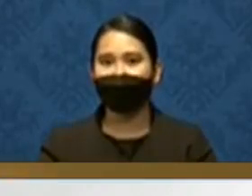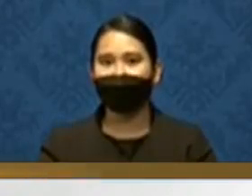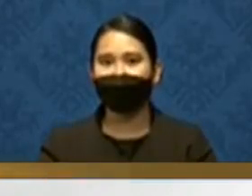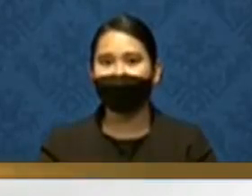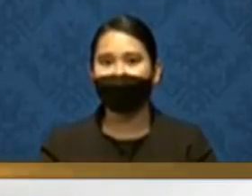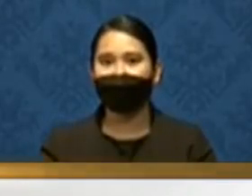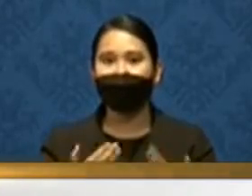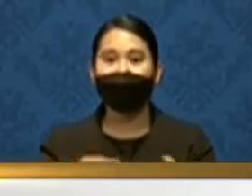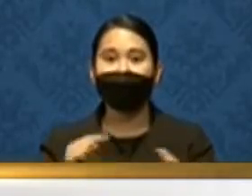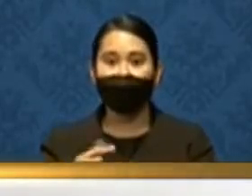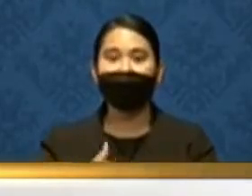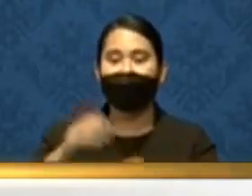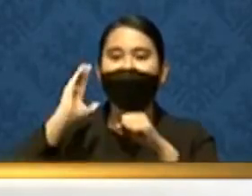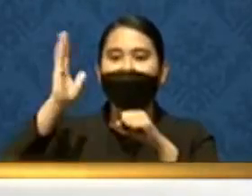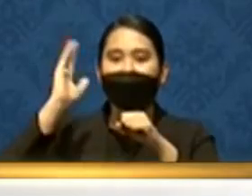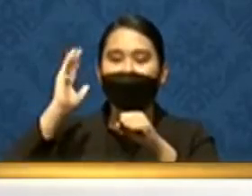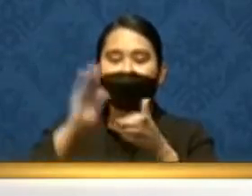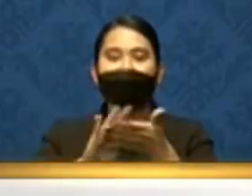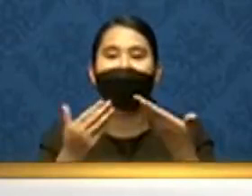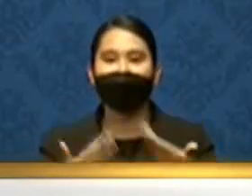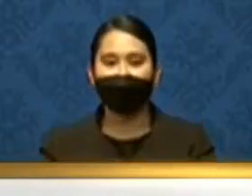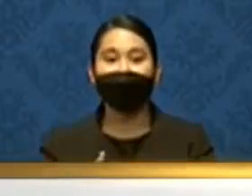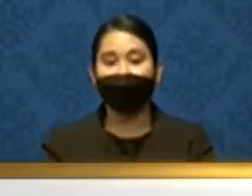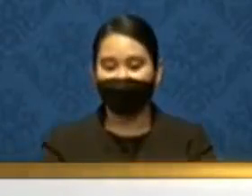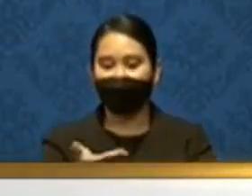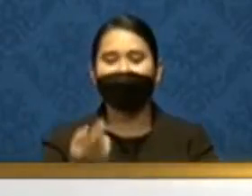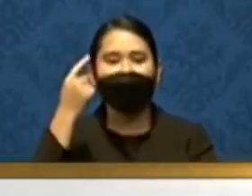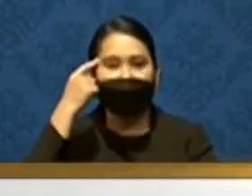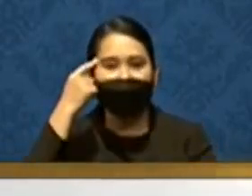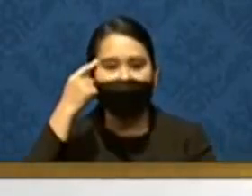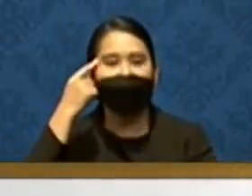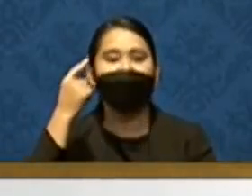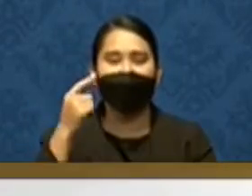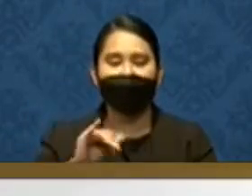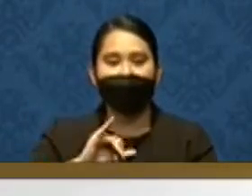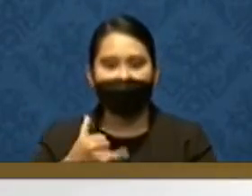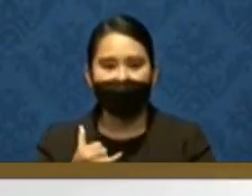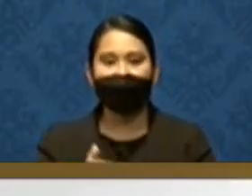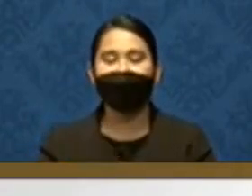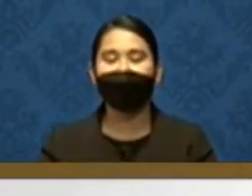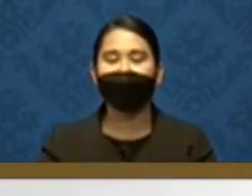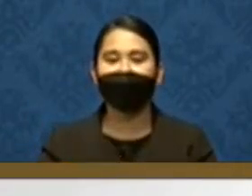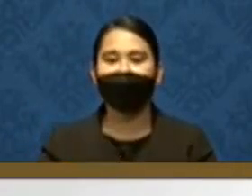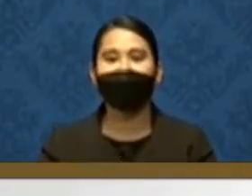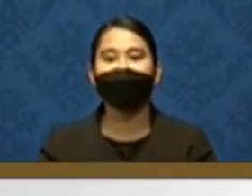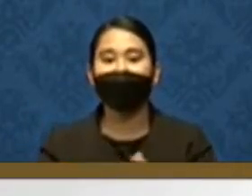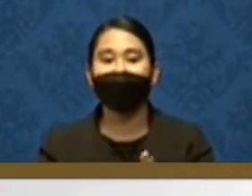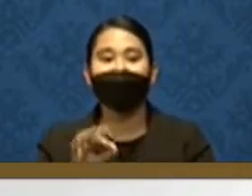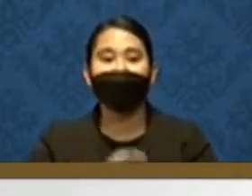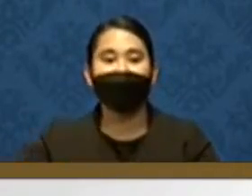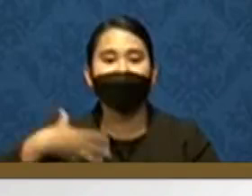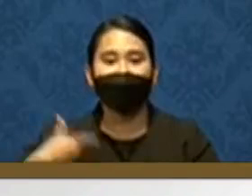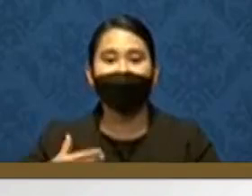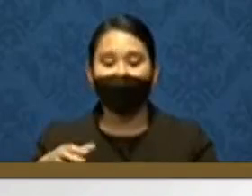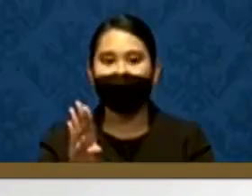ราก้าวหน้าที่เขาเสนอด้วยนะคะหลังจากที่สมาชิกทั้งฝ่ายค้านและรัฐบาลผลัดกันลุกขึ้นอภิปรายและพบว่าเสีย